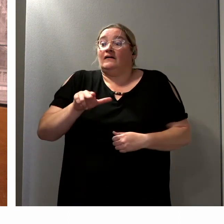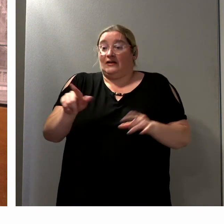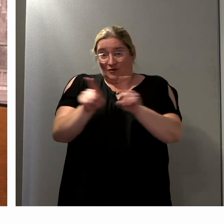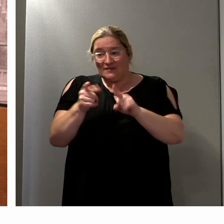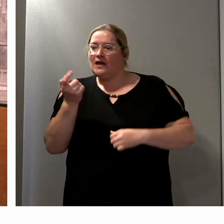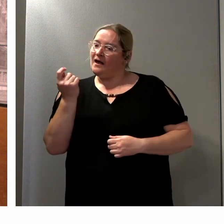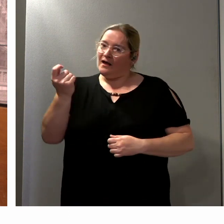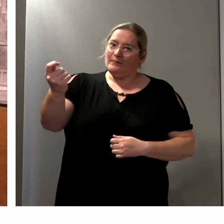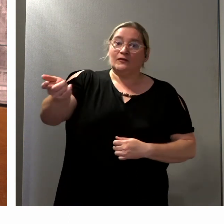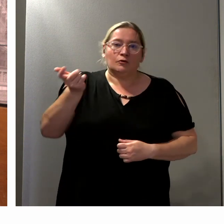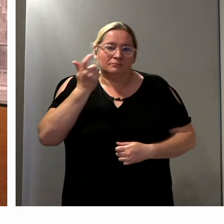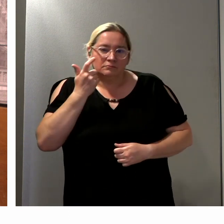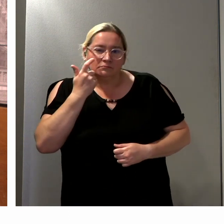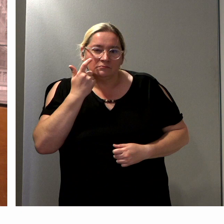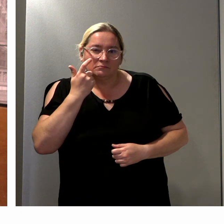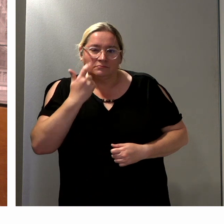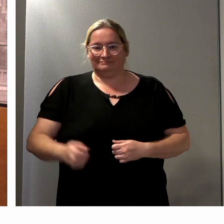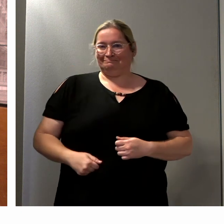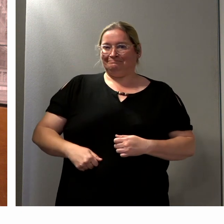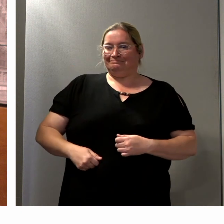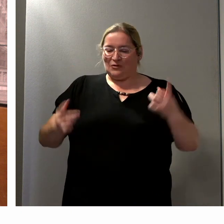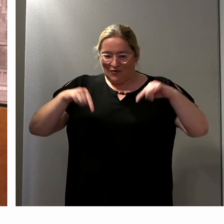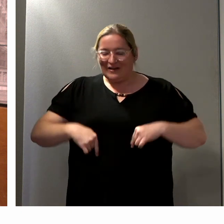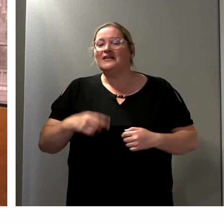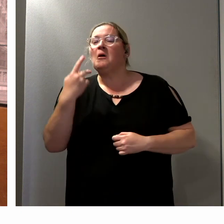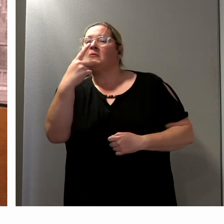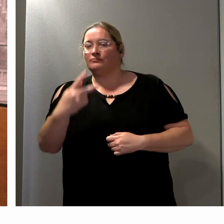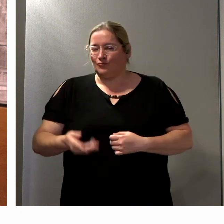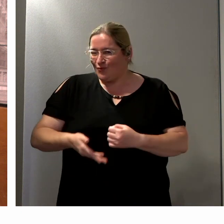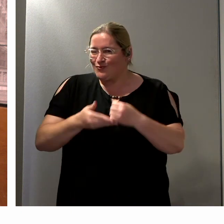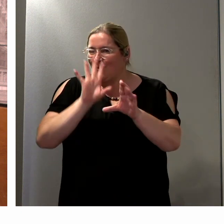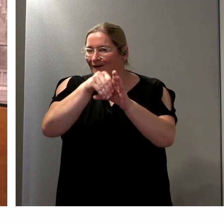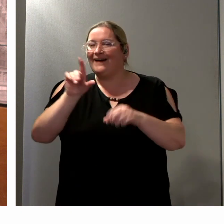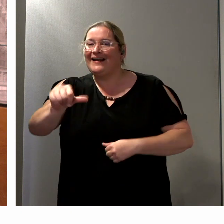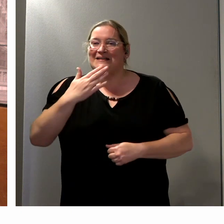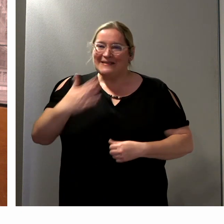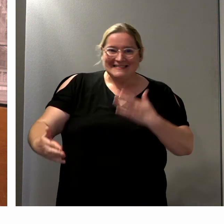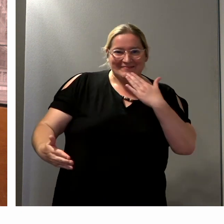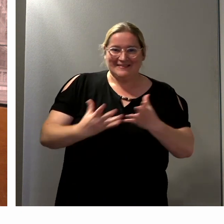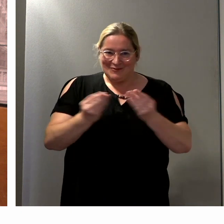prochainement disponible sur l'écosystème gouvernemental. Merci beaucoup. Merci.